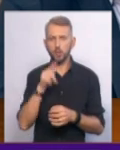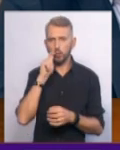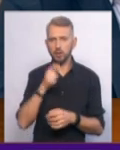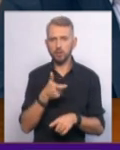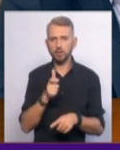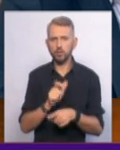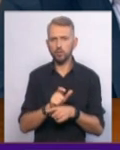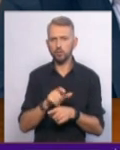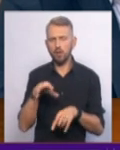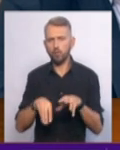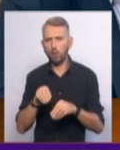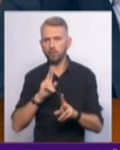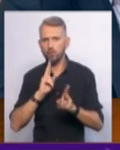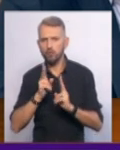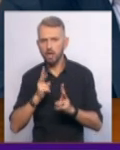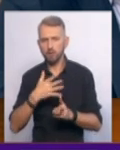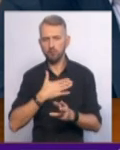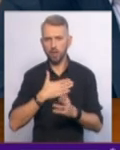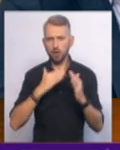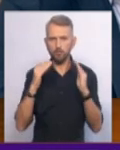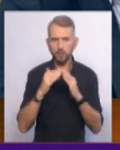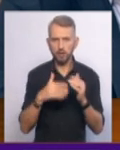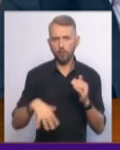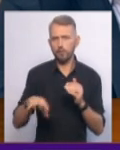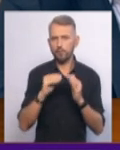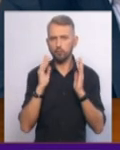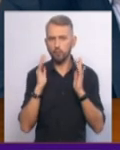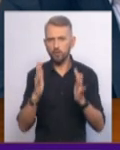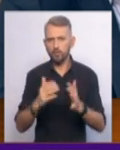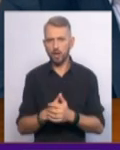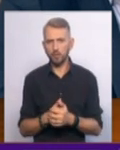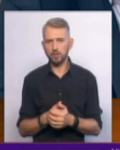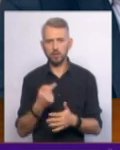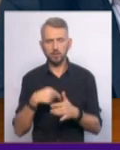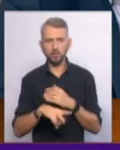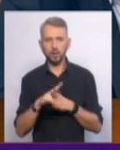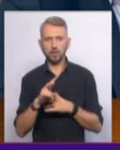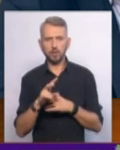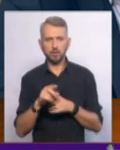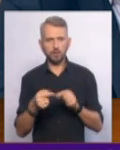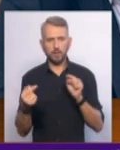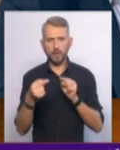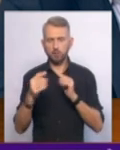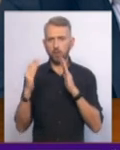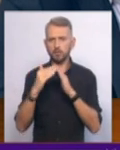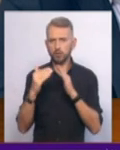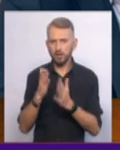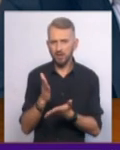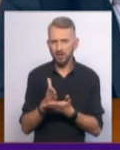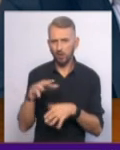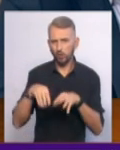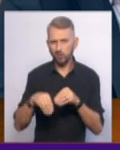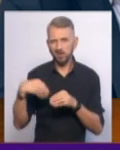сусіди жалуються в моєму будинку і по всьому бульвару. Тобто на протяг будинок у мене сусіди і там